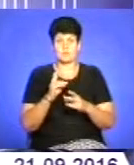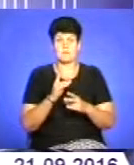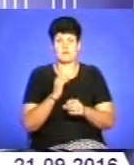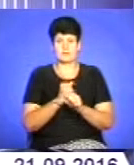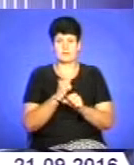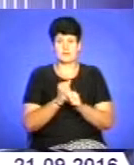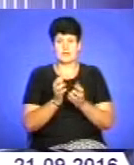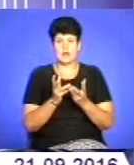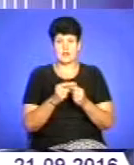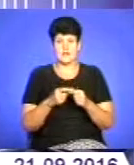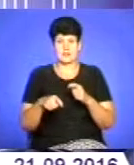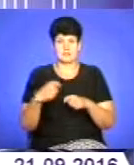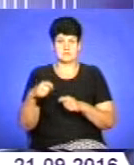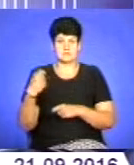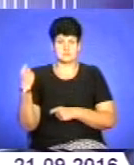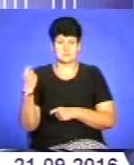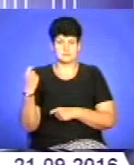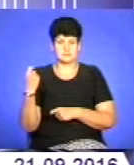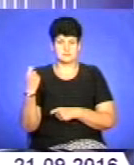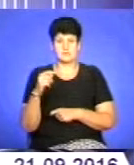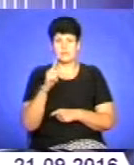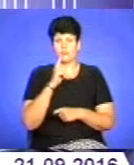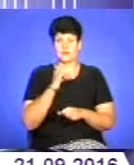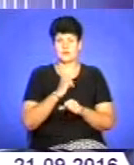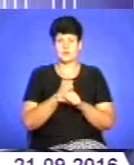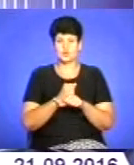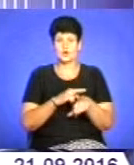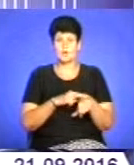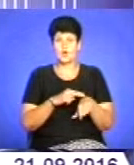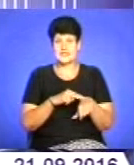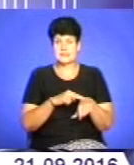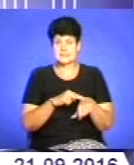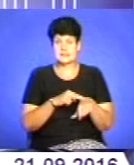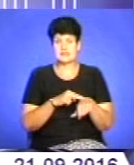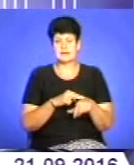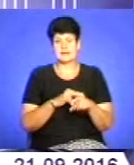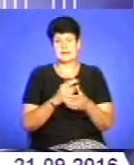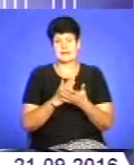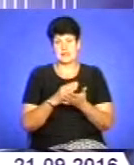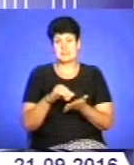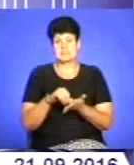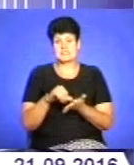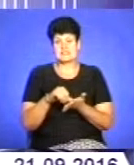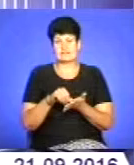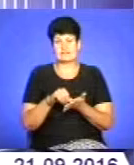нараховувати збитки. Ну, поки працює поліція і є, напевно, представник.